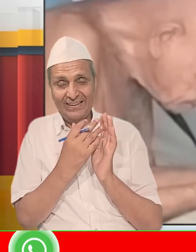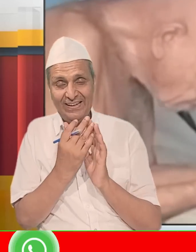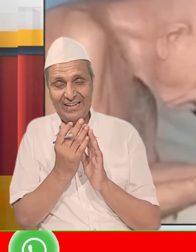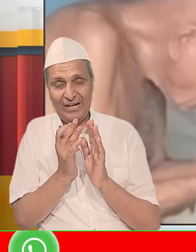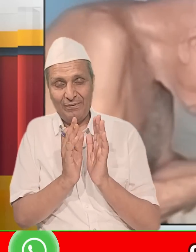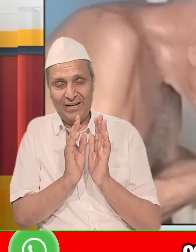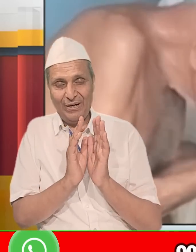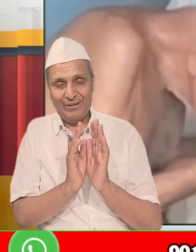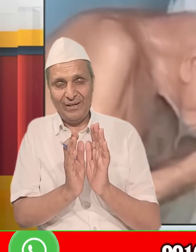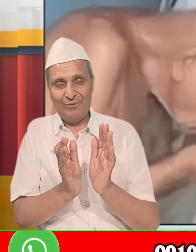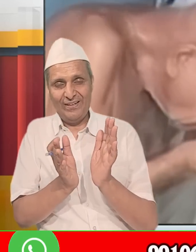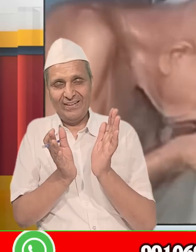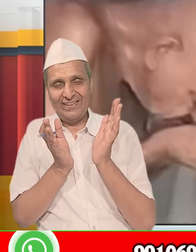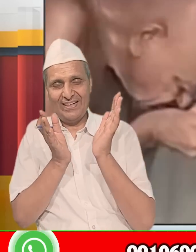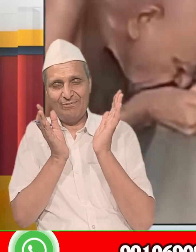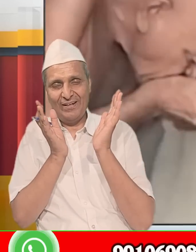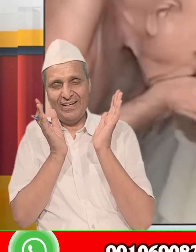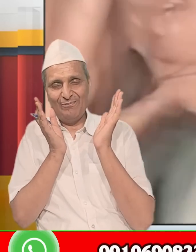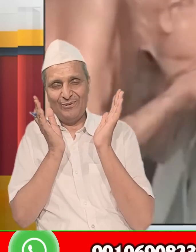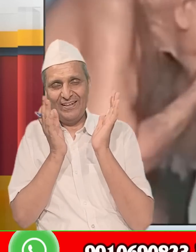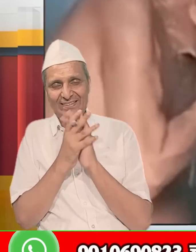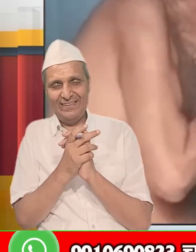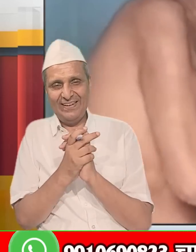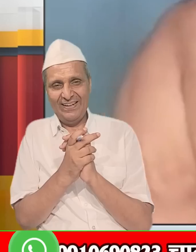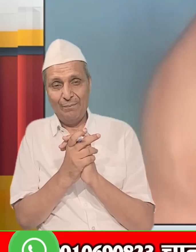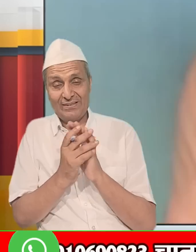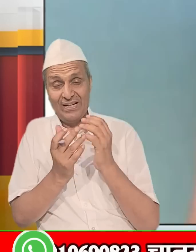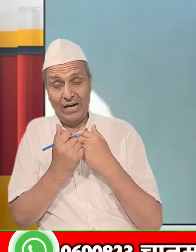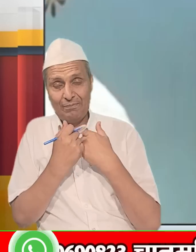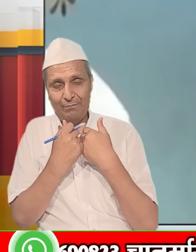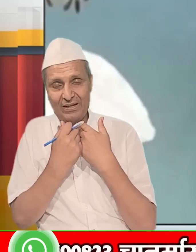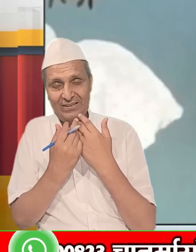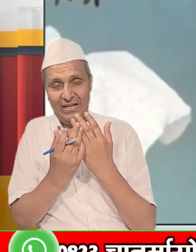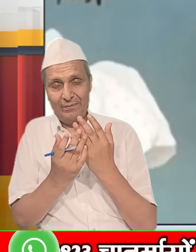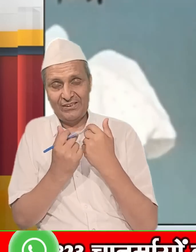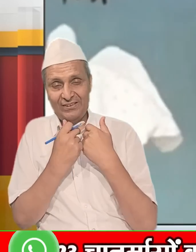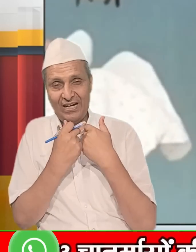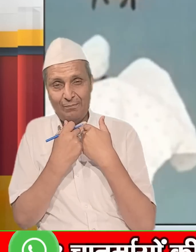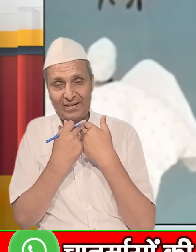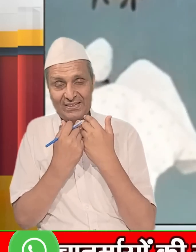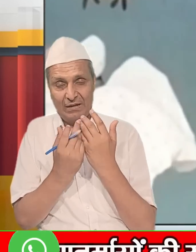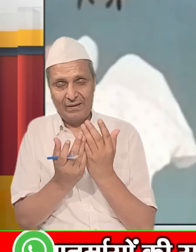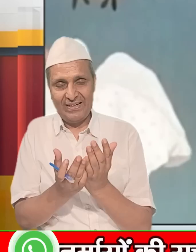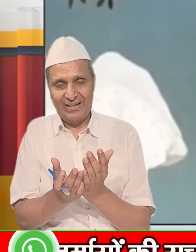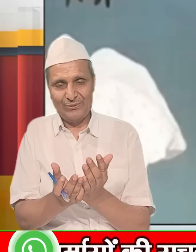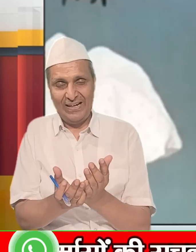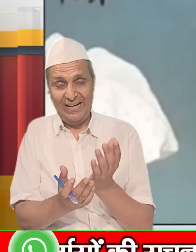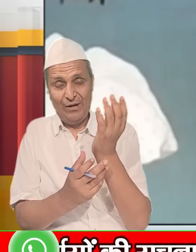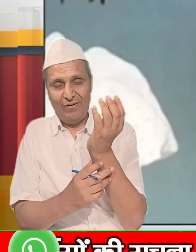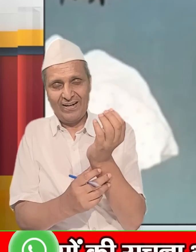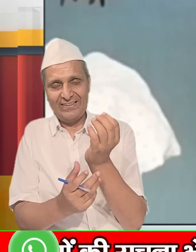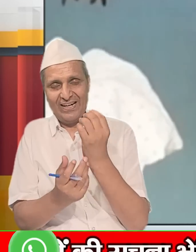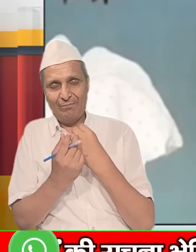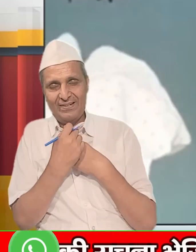देखकर कहते हैं अपने आप कर्मों की निर्जरा अपने आप होने लगती है। बस अपनी भक्ति, अपनी श्रद्धा, अपना समर्पण दिखाना होता